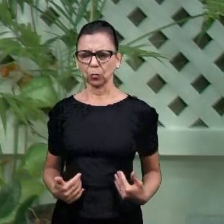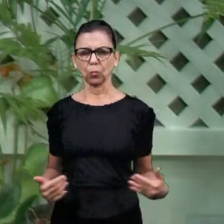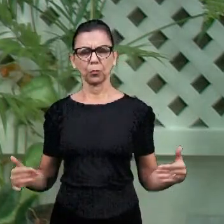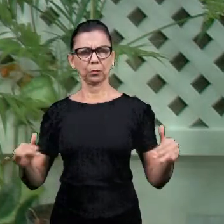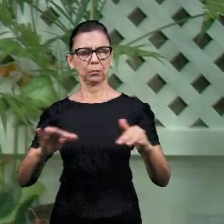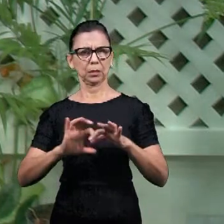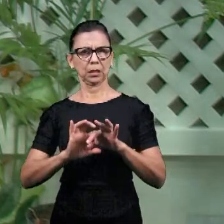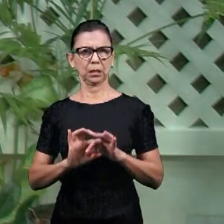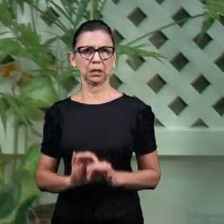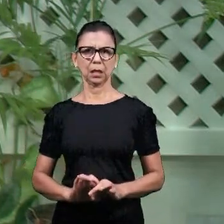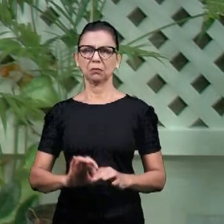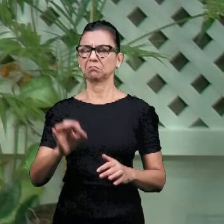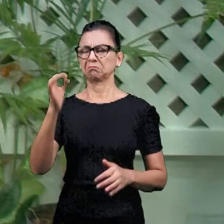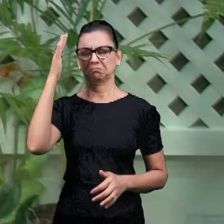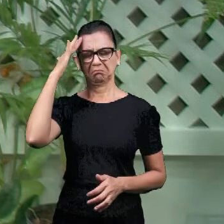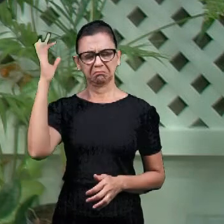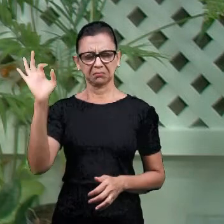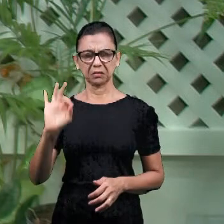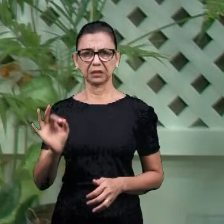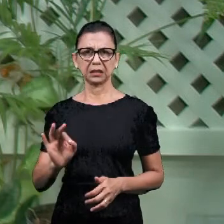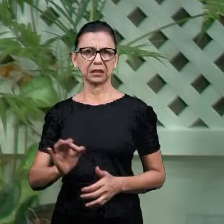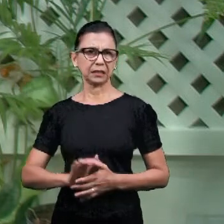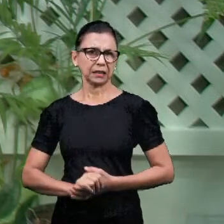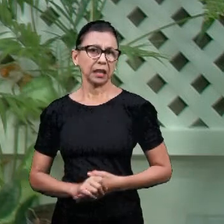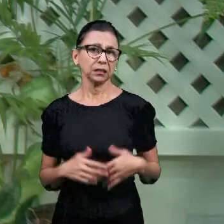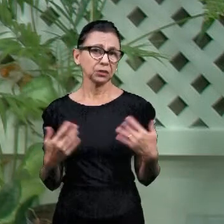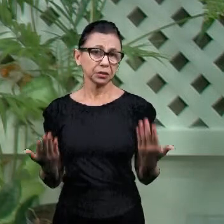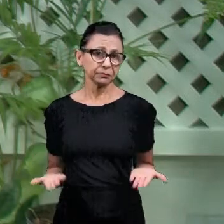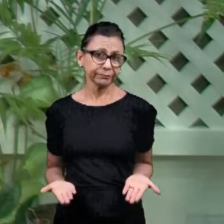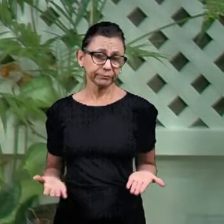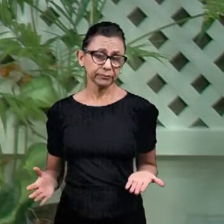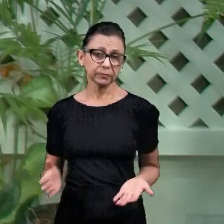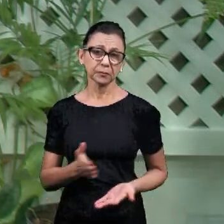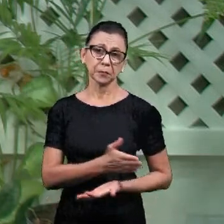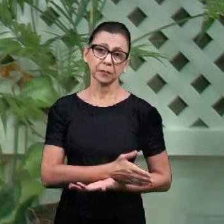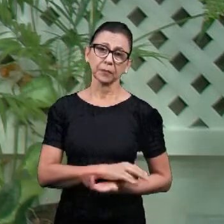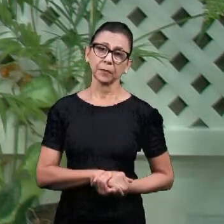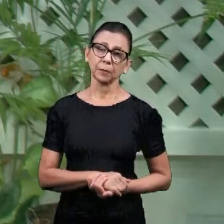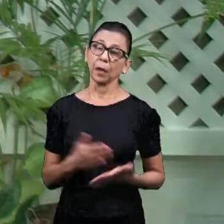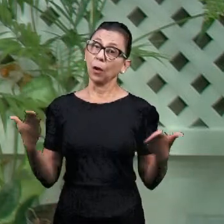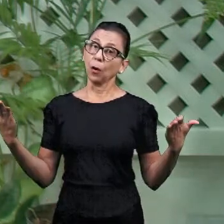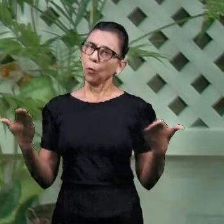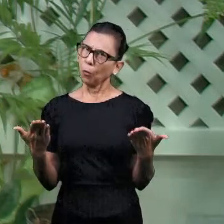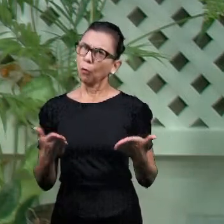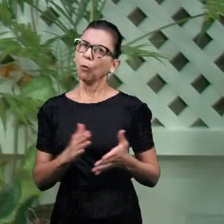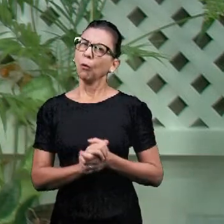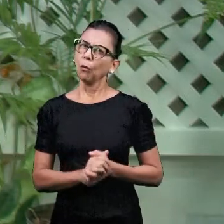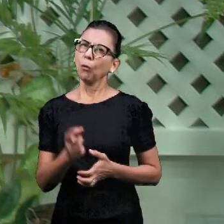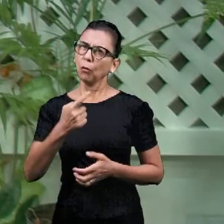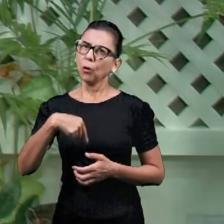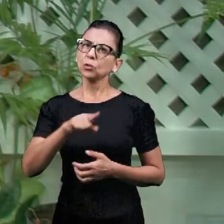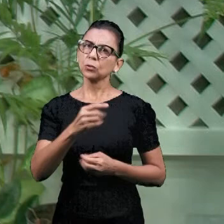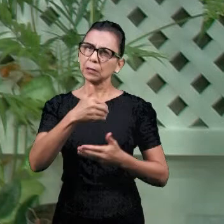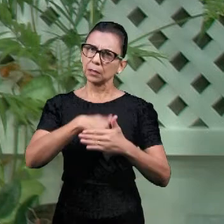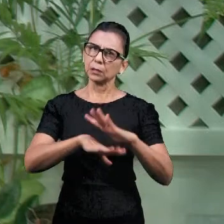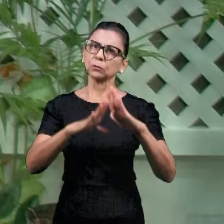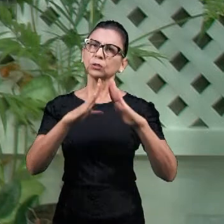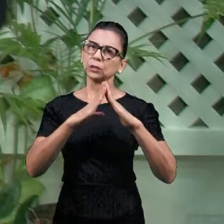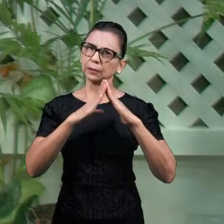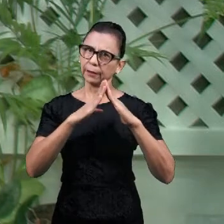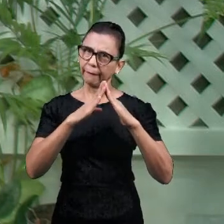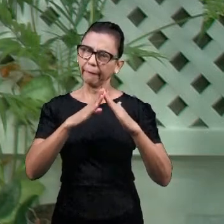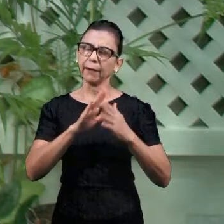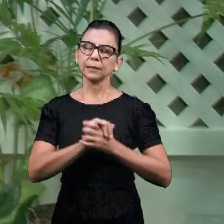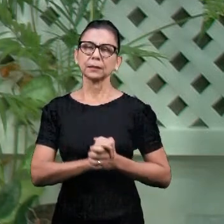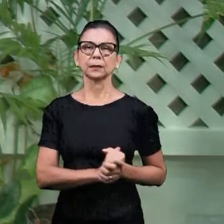ici des personnes, je suis dans ma maison, vous êtes dans votre maison. Aujourd'hui, nous avons des groupes dans les églises avec beaucoup de soins, qu'ils aient